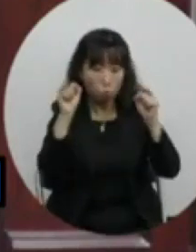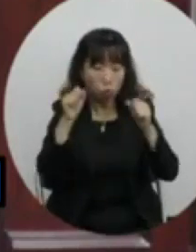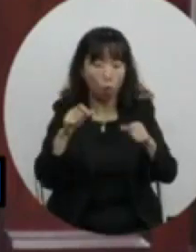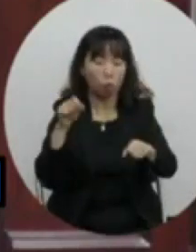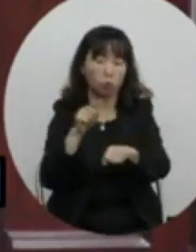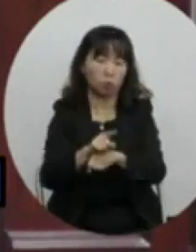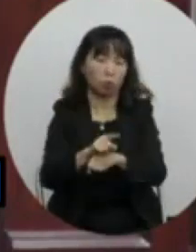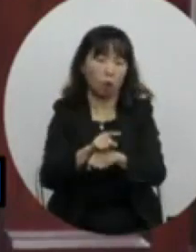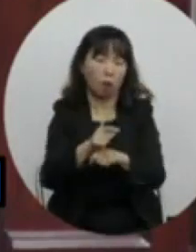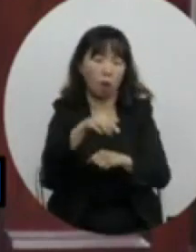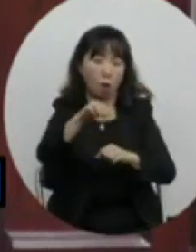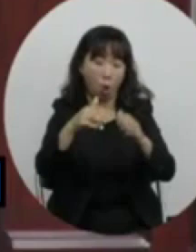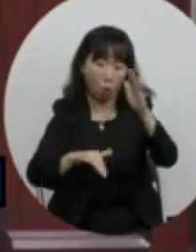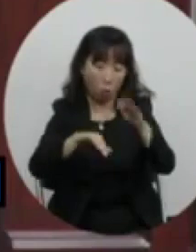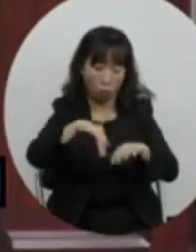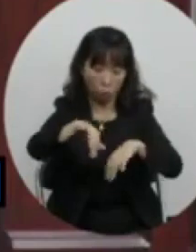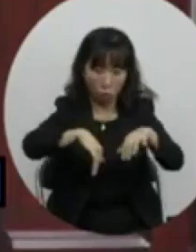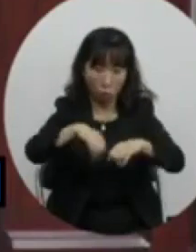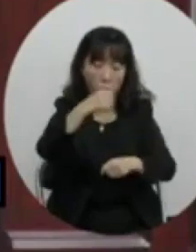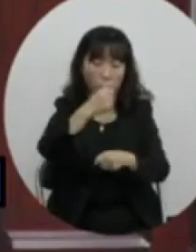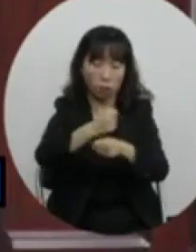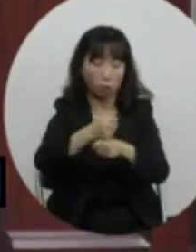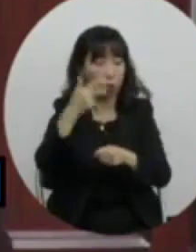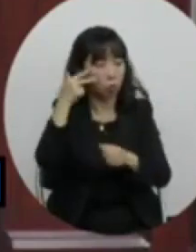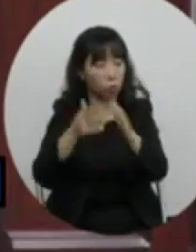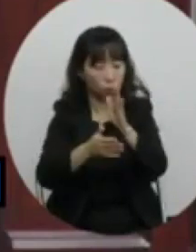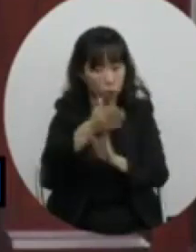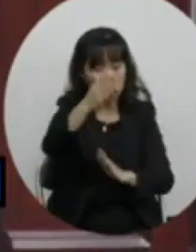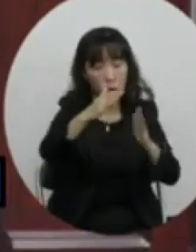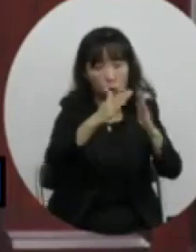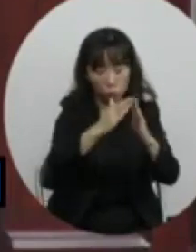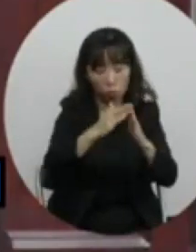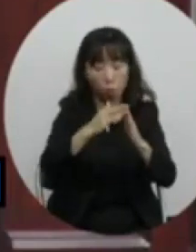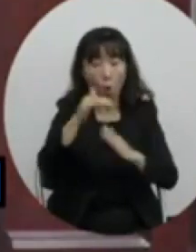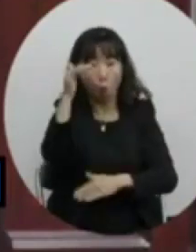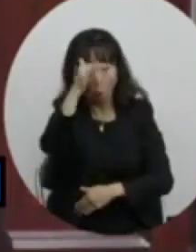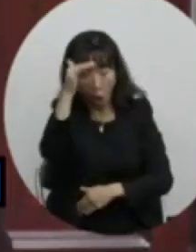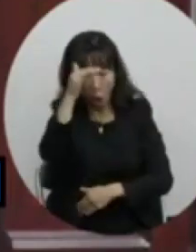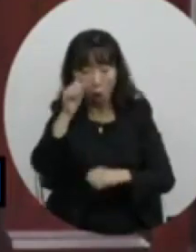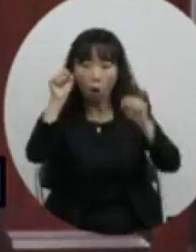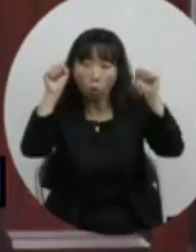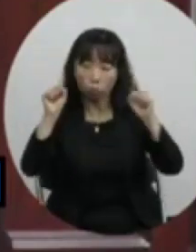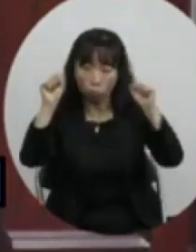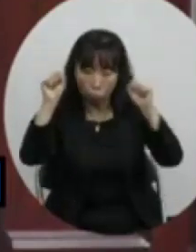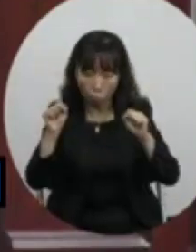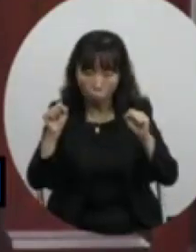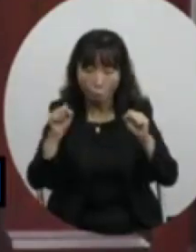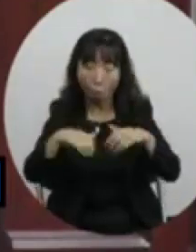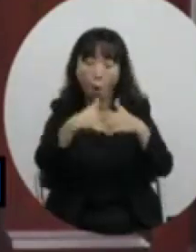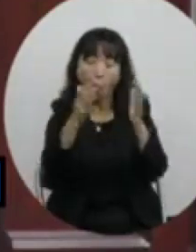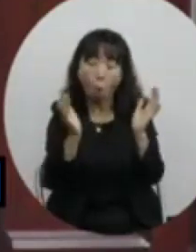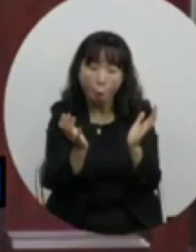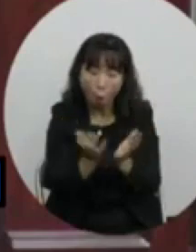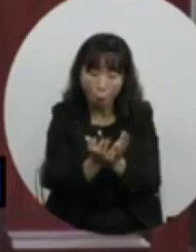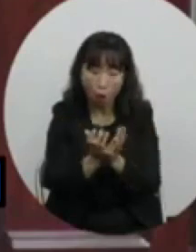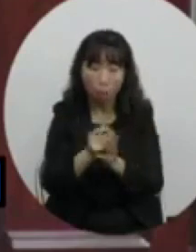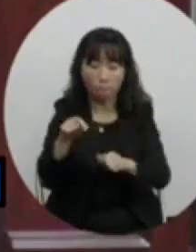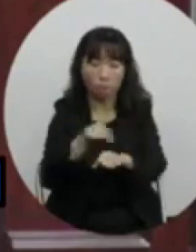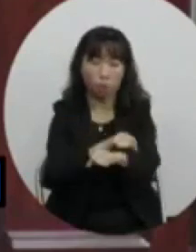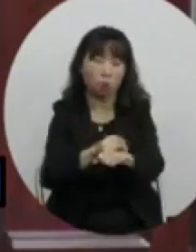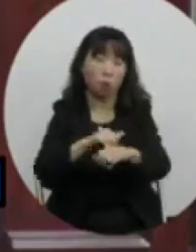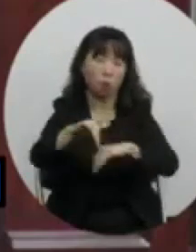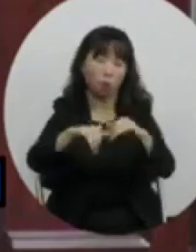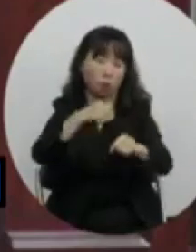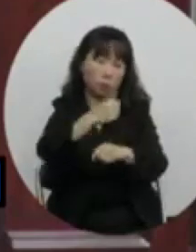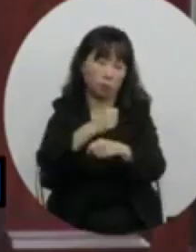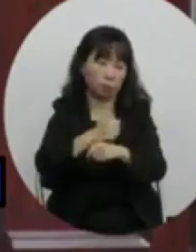관광단지로 지정하며 나아가 여주시를 주거용 문화 관광 레포츠 복합특화단지로 개발한다고